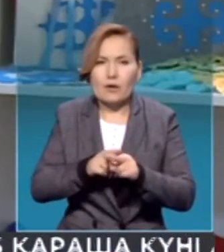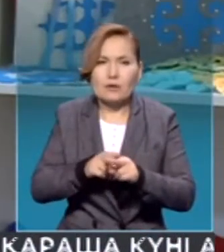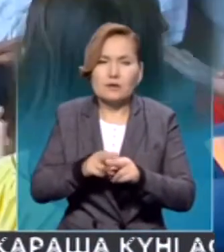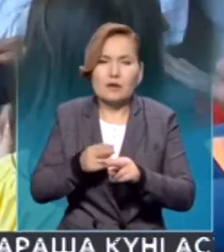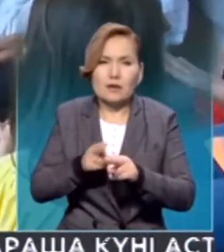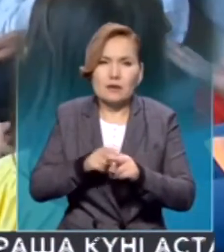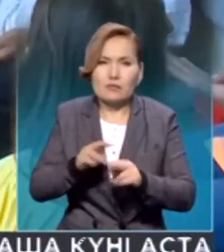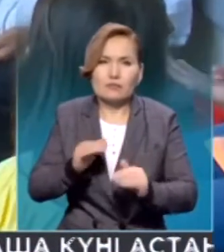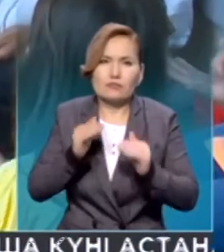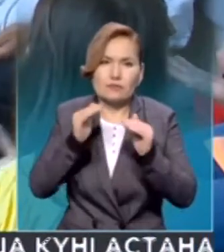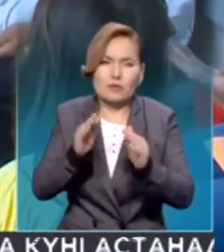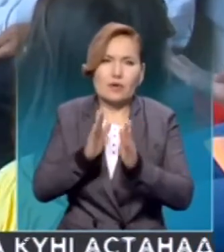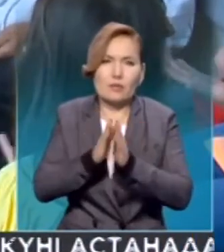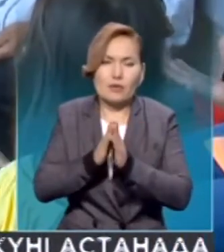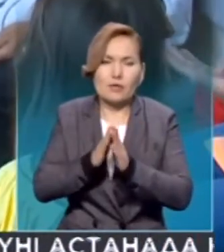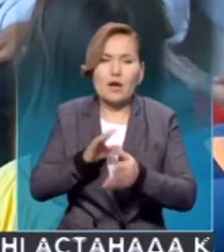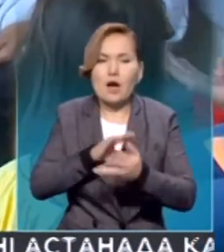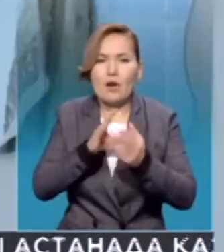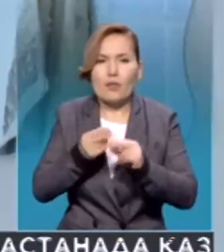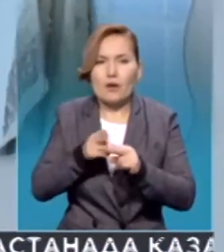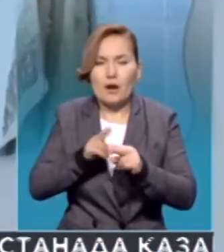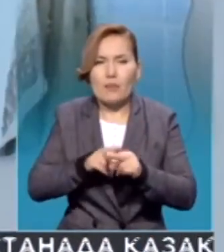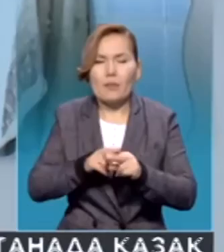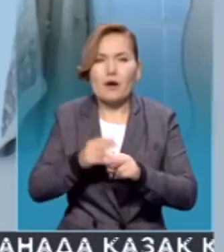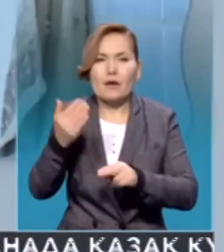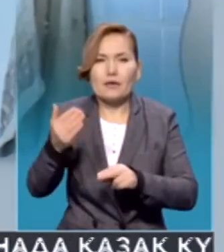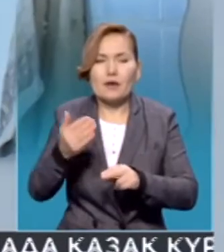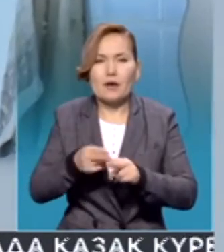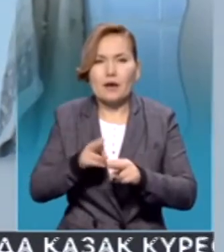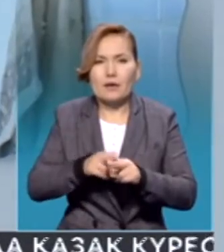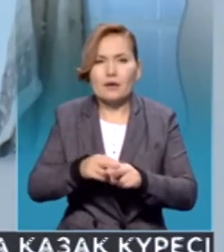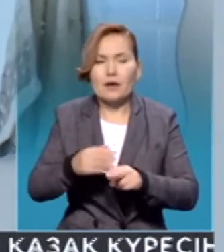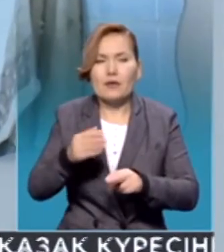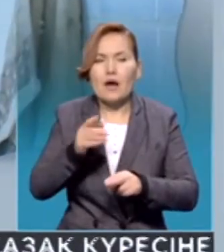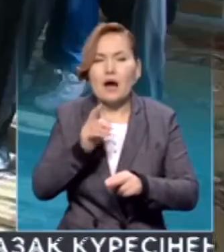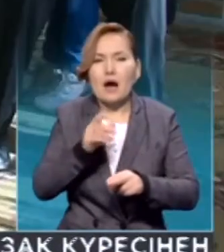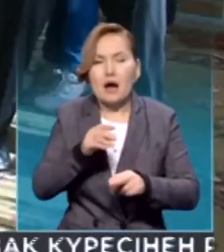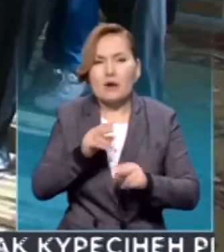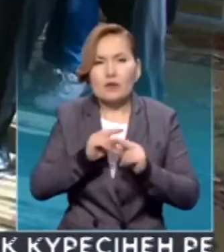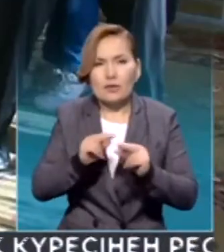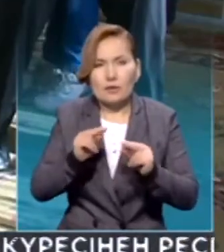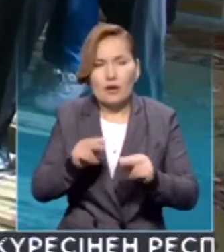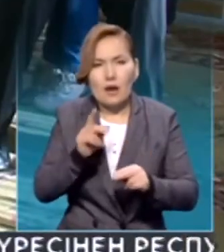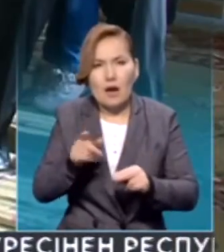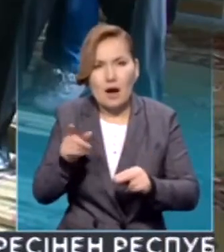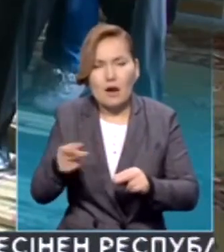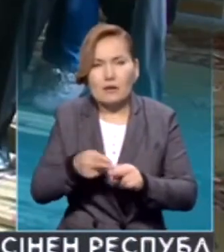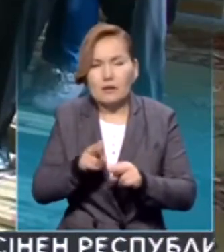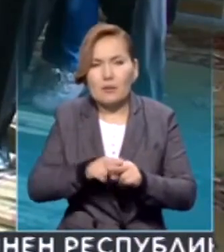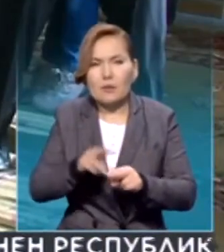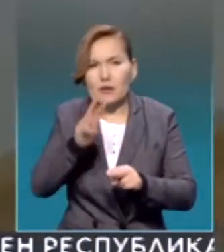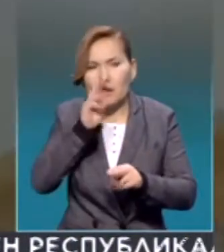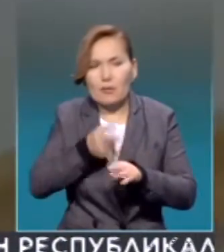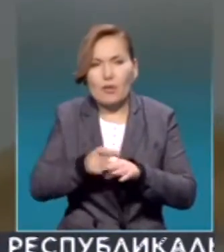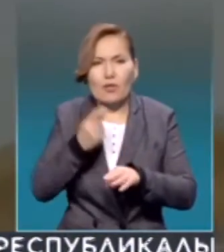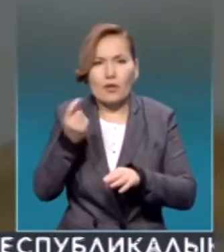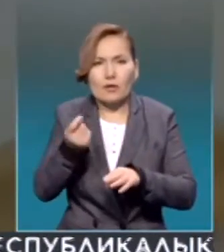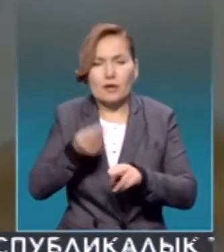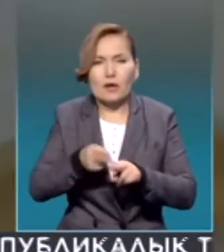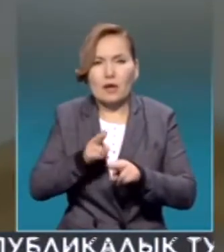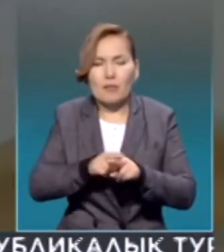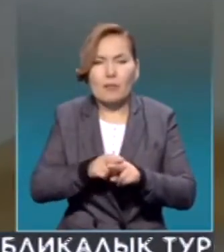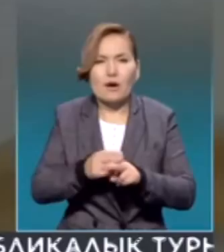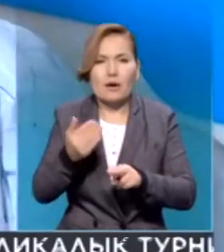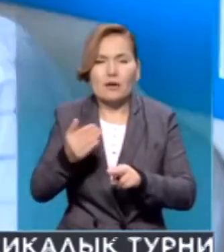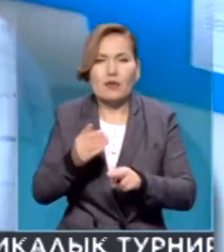деп ойлаймын. Мұндай қызметкерлердің басым бөлігінің ипотека алуға табысы жетпейді. Ерекше жандардың күтімін жауапкершілігін алған жандар қосымша жұмыс